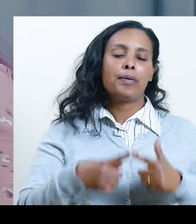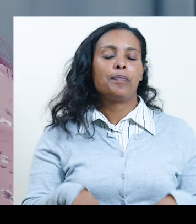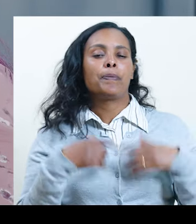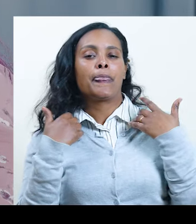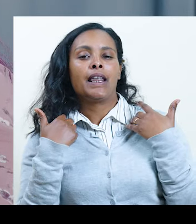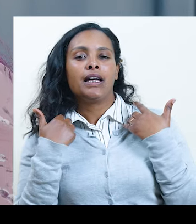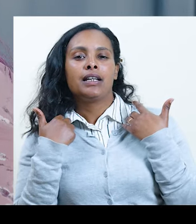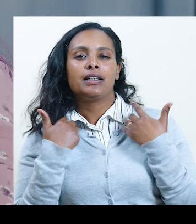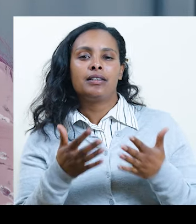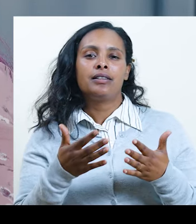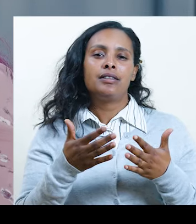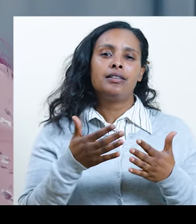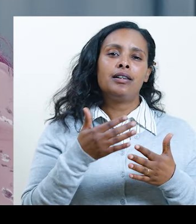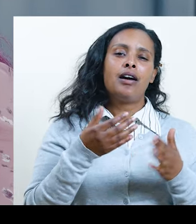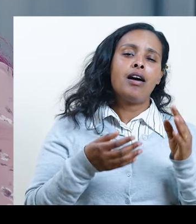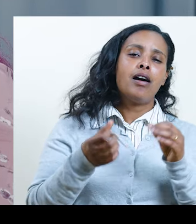በእንባዬ